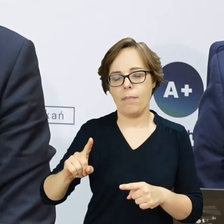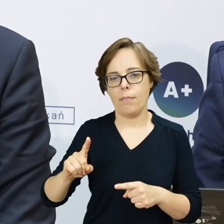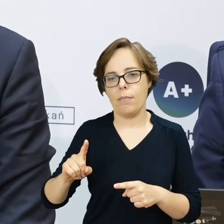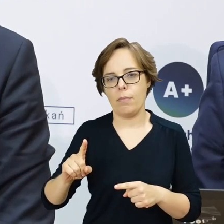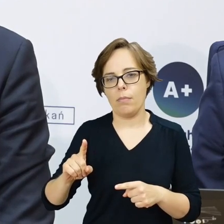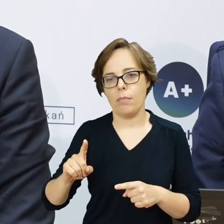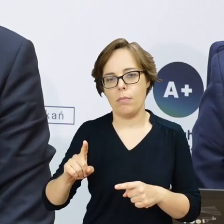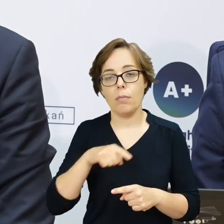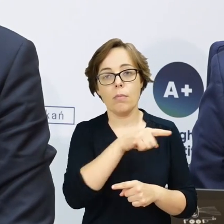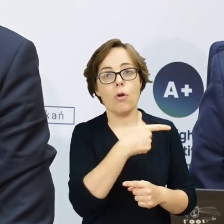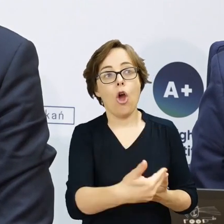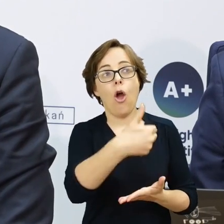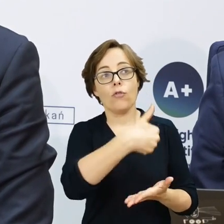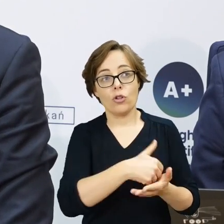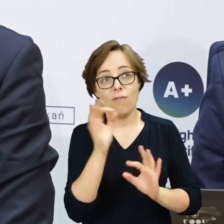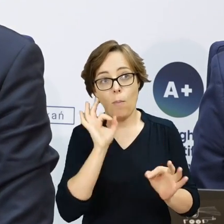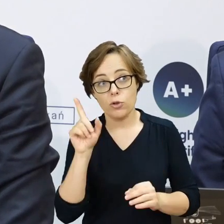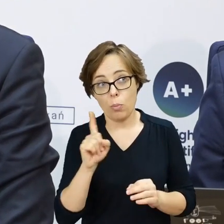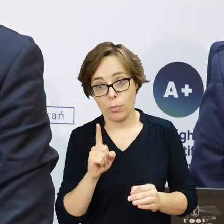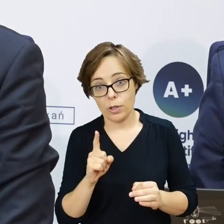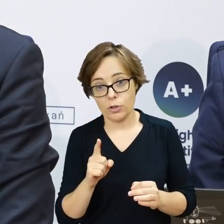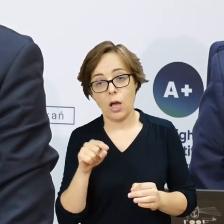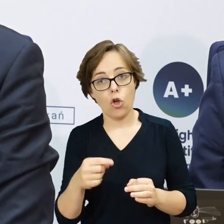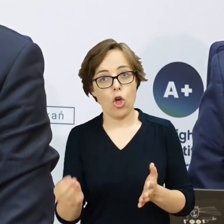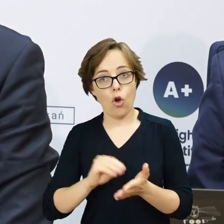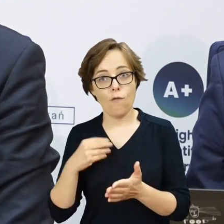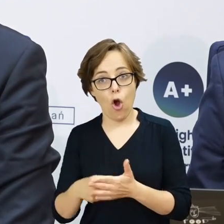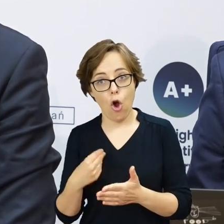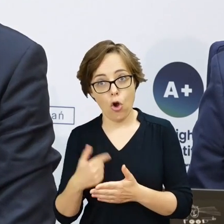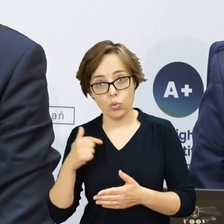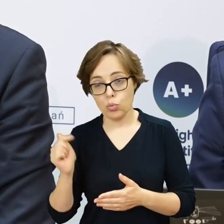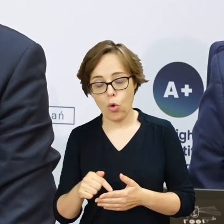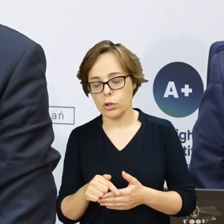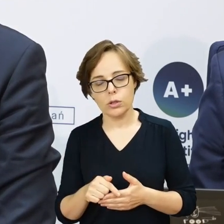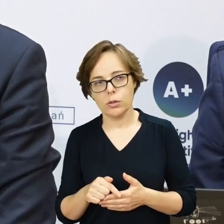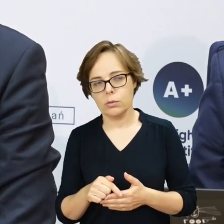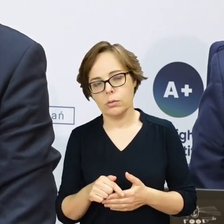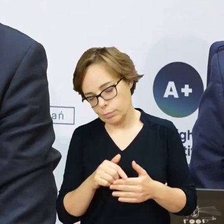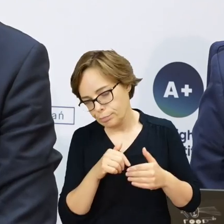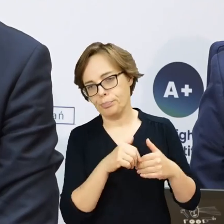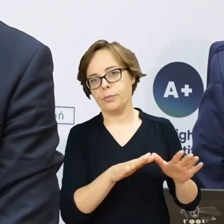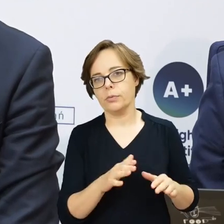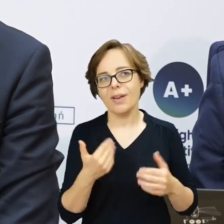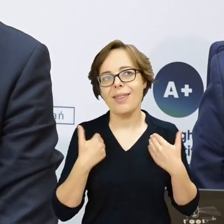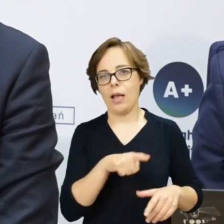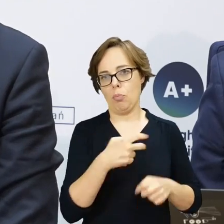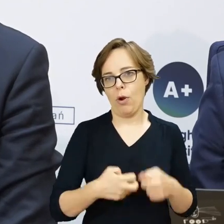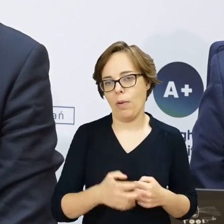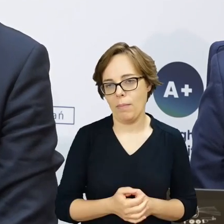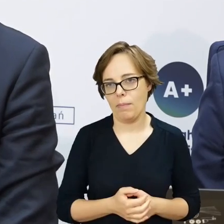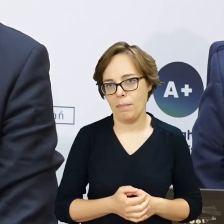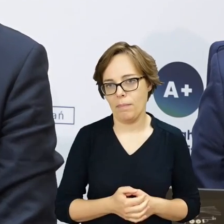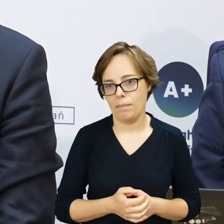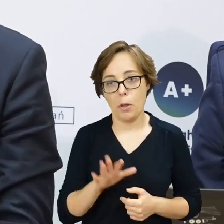o udostępnienie informacji publicznej, które generują tak zwane koszty dodatkowe, aby w ogóle uciec od tego problemu. Mniej więcej tutaj